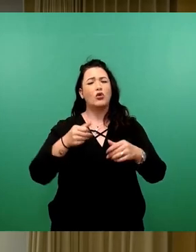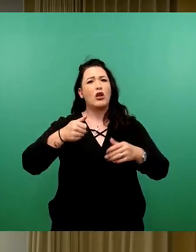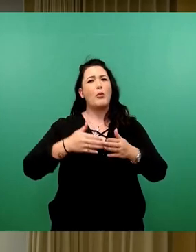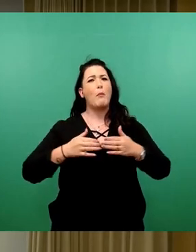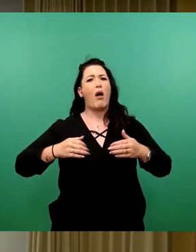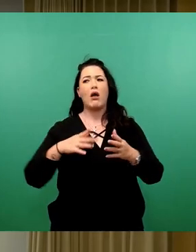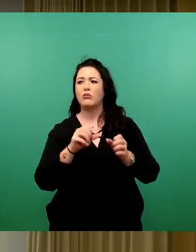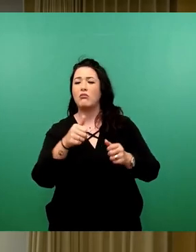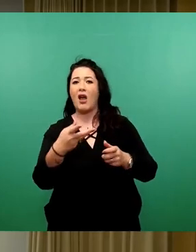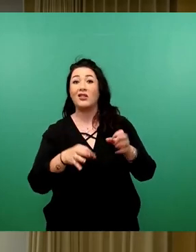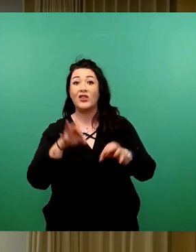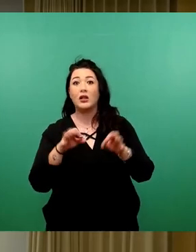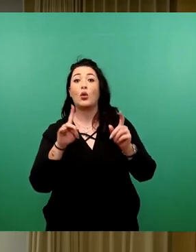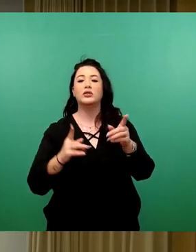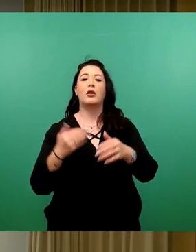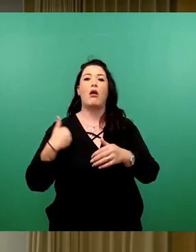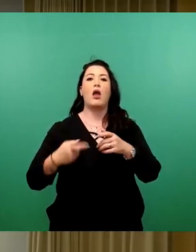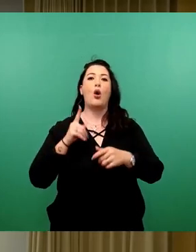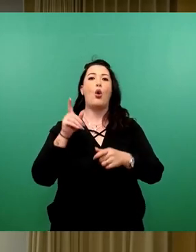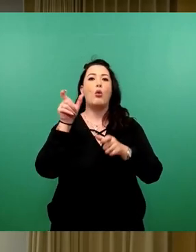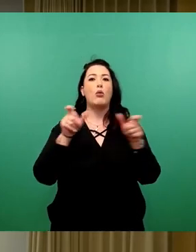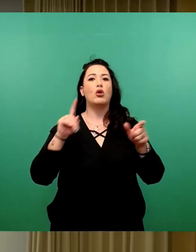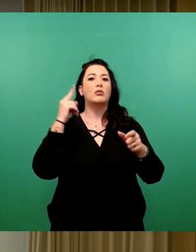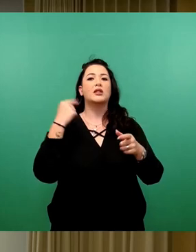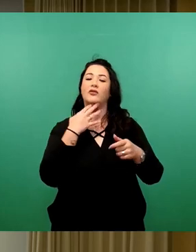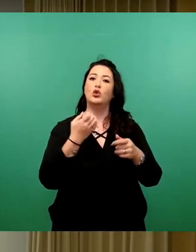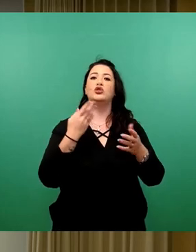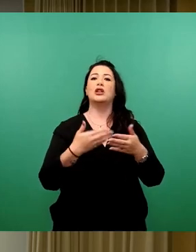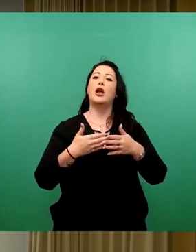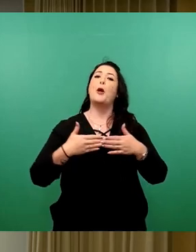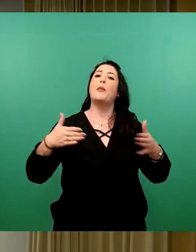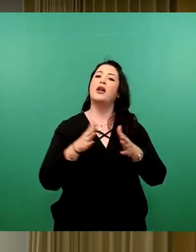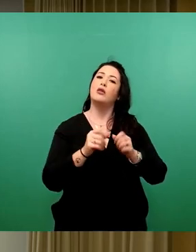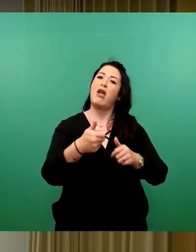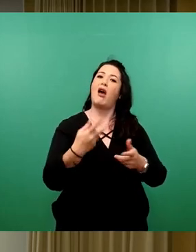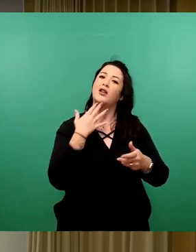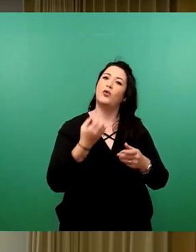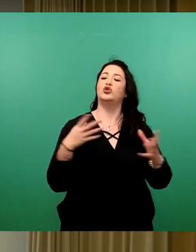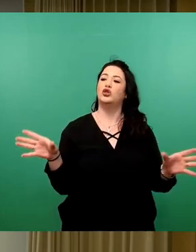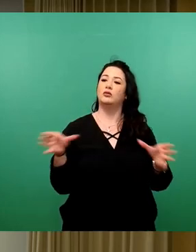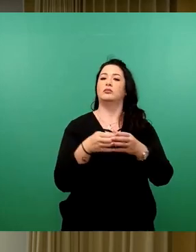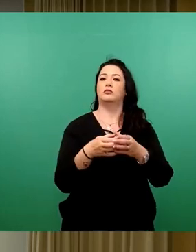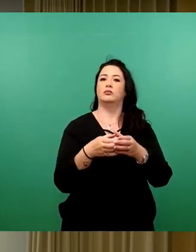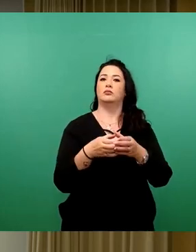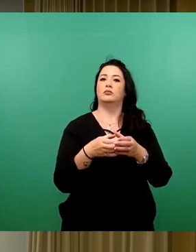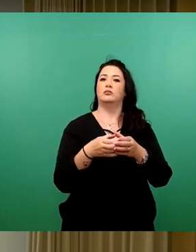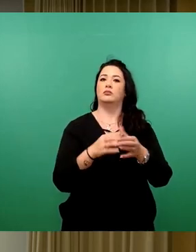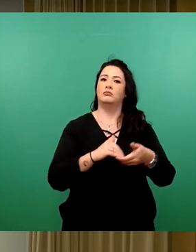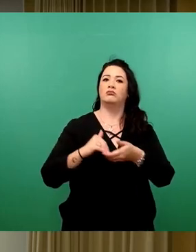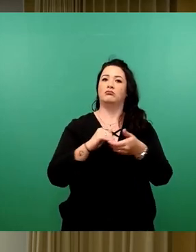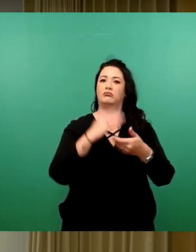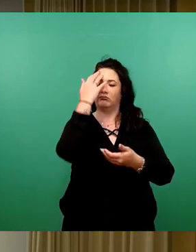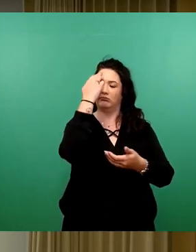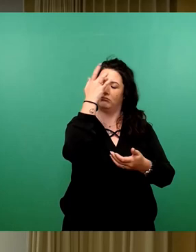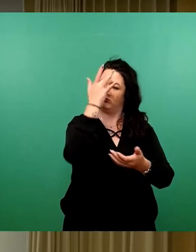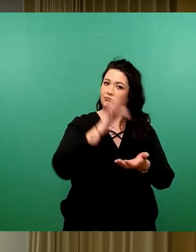seine Entscheidungen, die Entscheidung dieses Rats auf Basis einer breiten Mehrheit treffen, ist Arbeit, ist in erster Linie Arbeit und eben